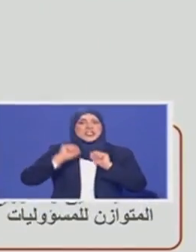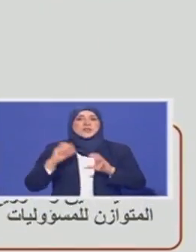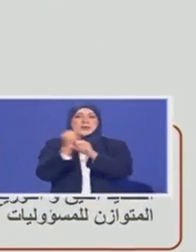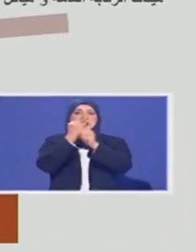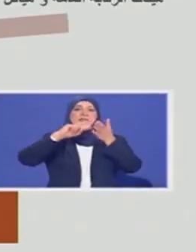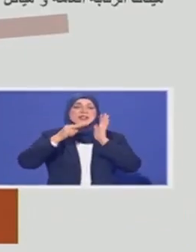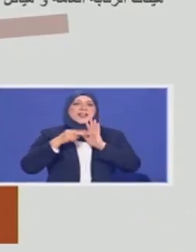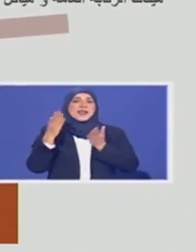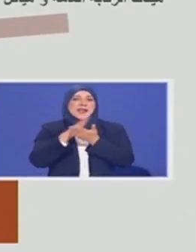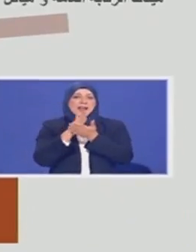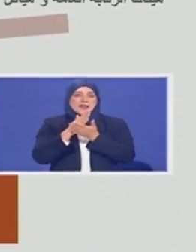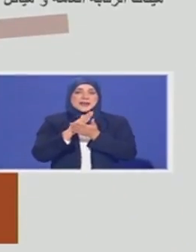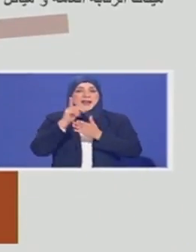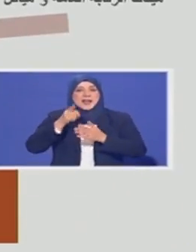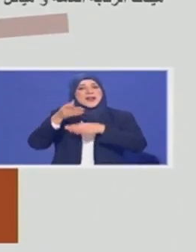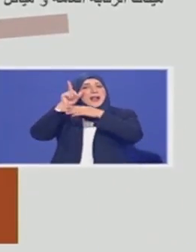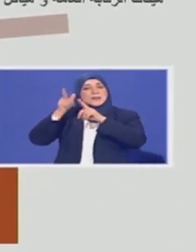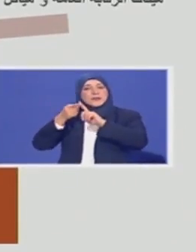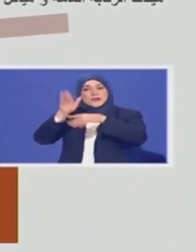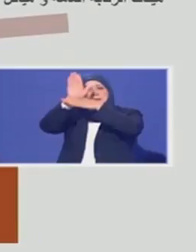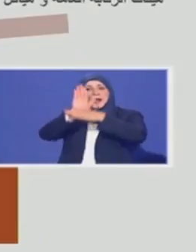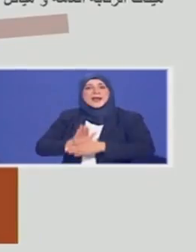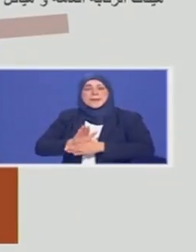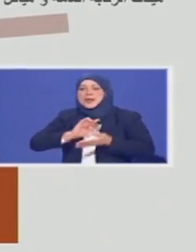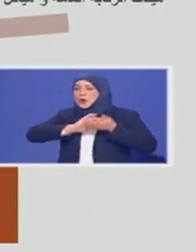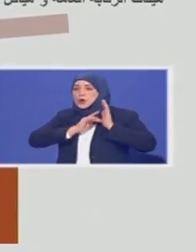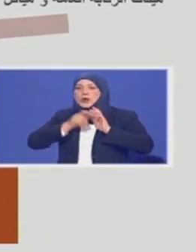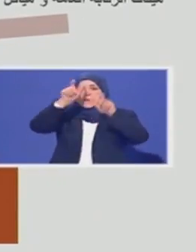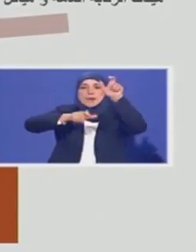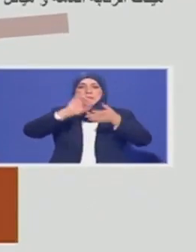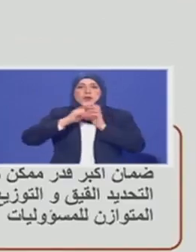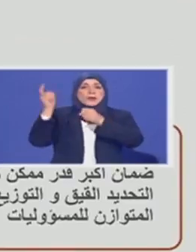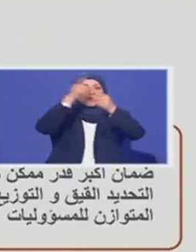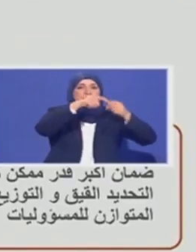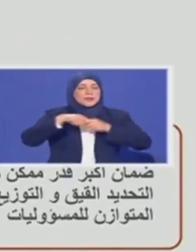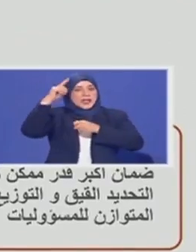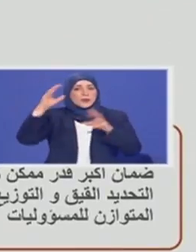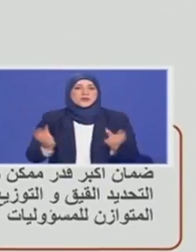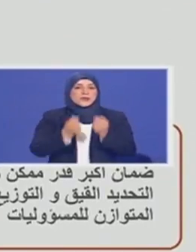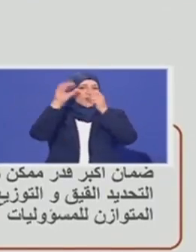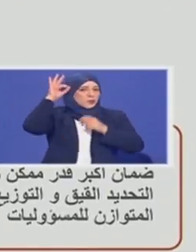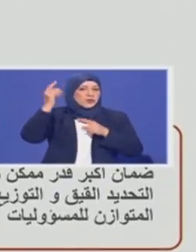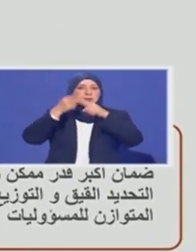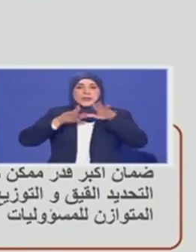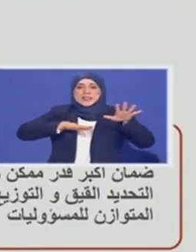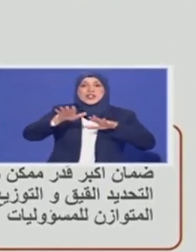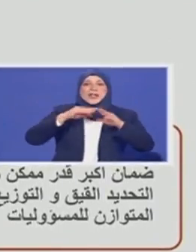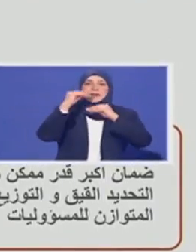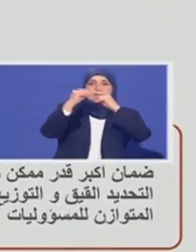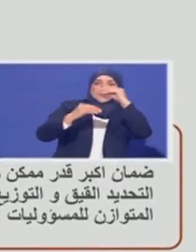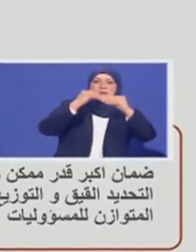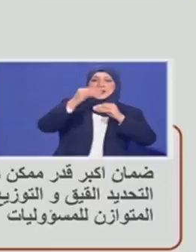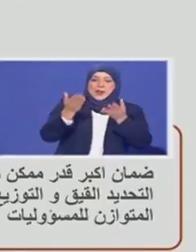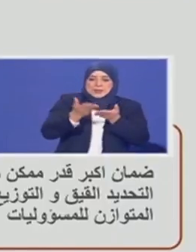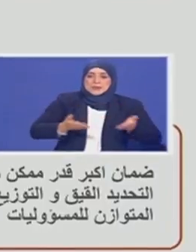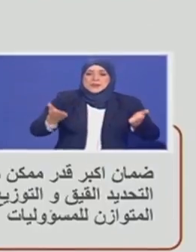الخطة هذه. ضمان أكبر قدر ممكن من مشاركة جميع الأطراف، و تطوع الإجراءات حسب تطور